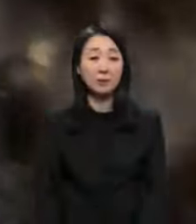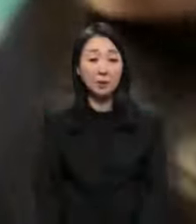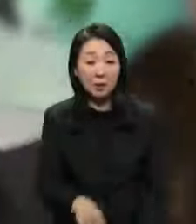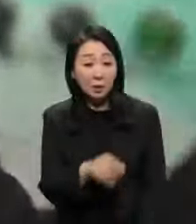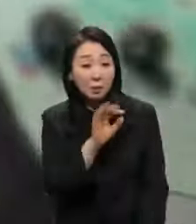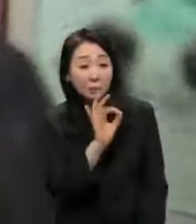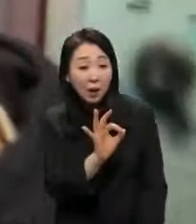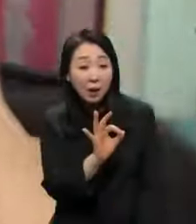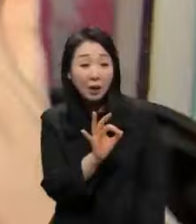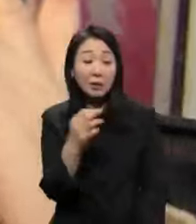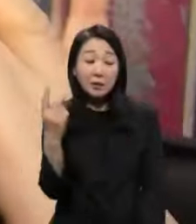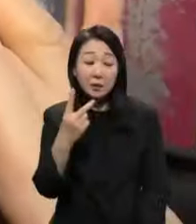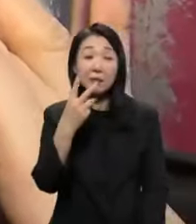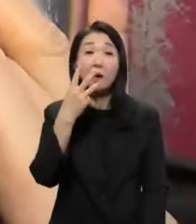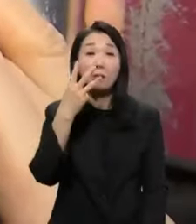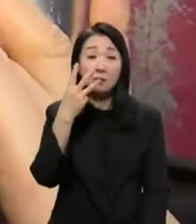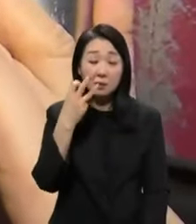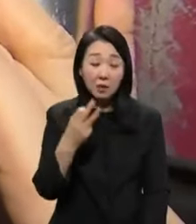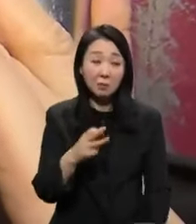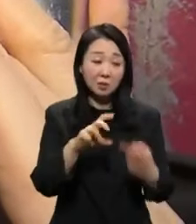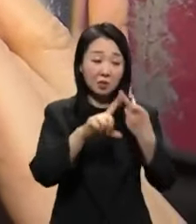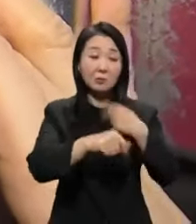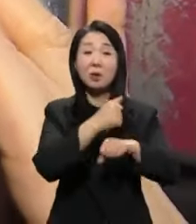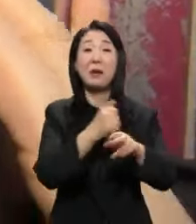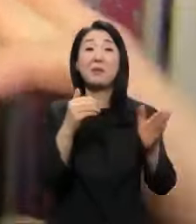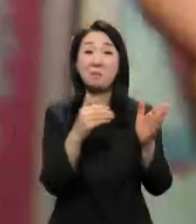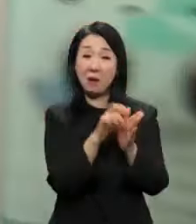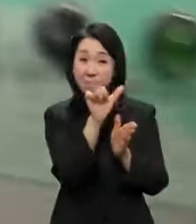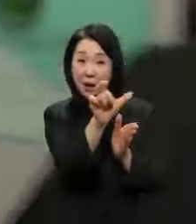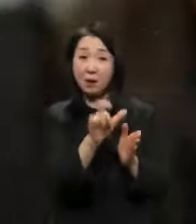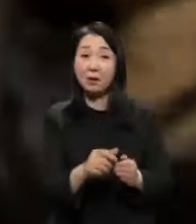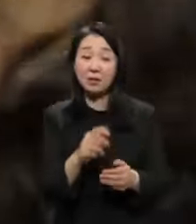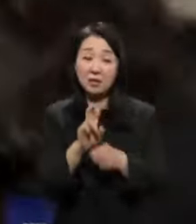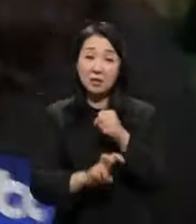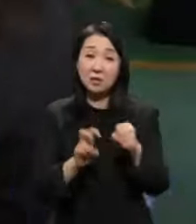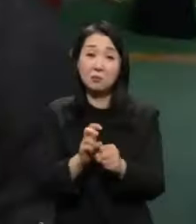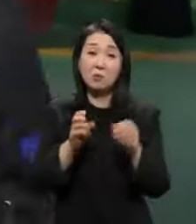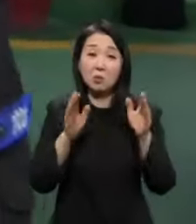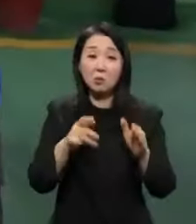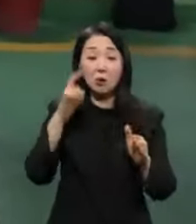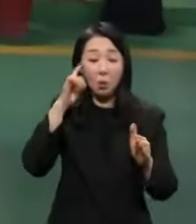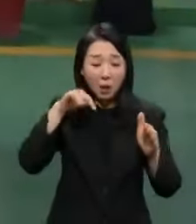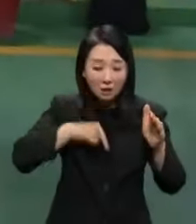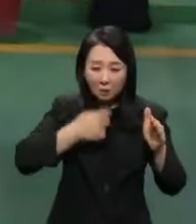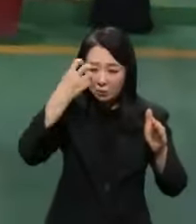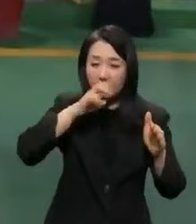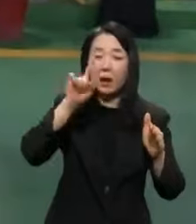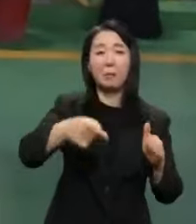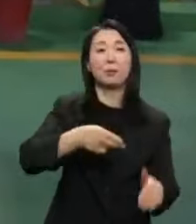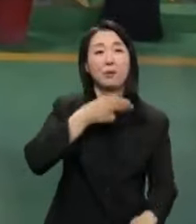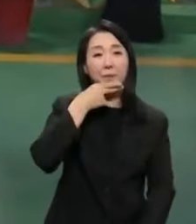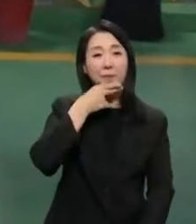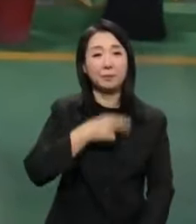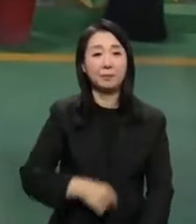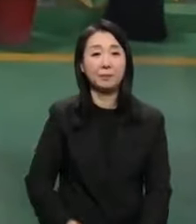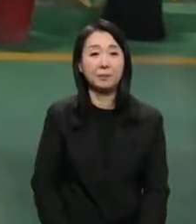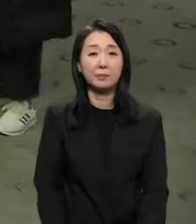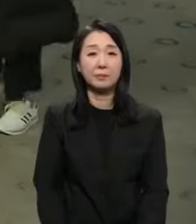보면 2003년 12월에 제작됐다고 나옵니다. 20년 동안 내부 점검이 한 번도 없었다고